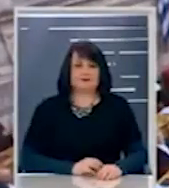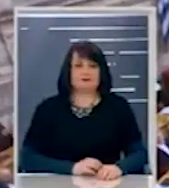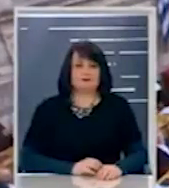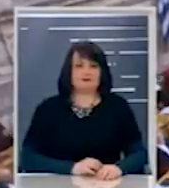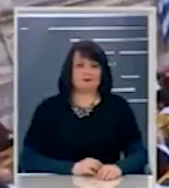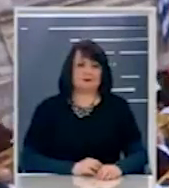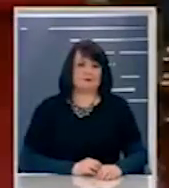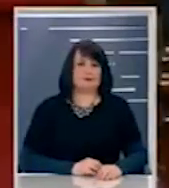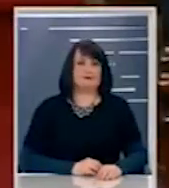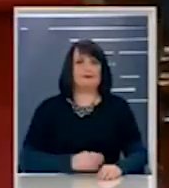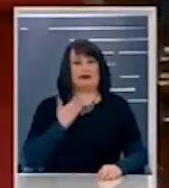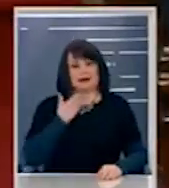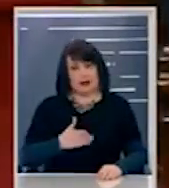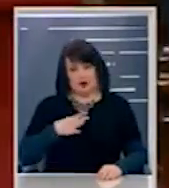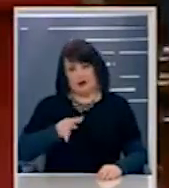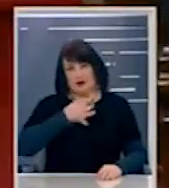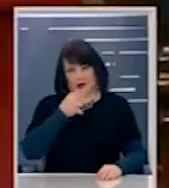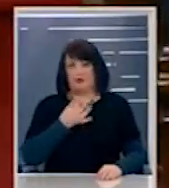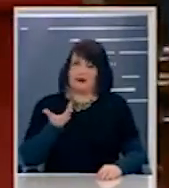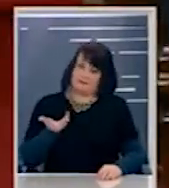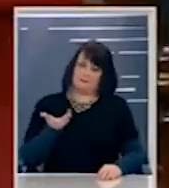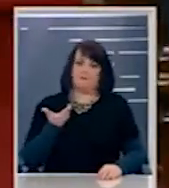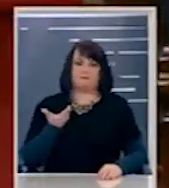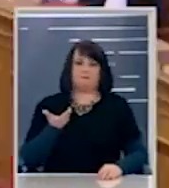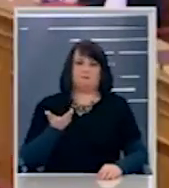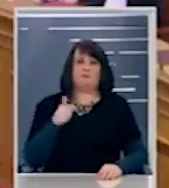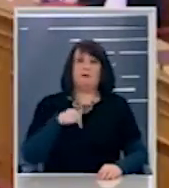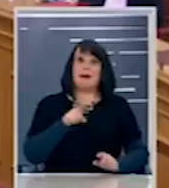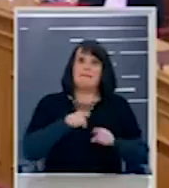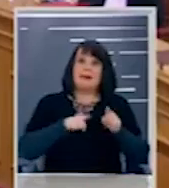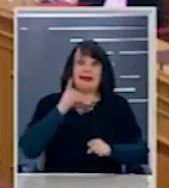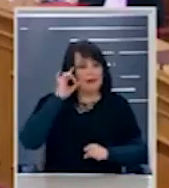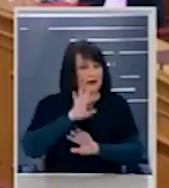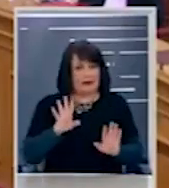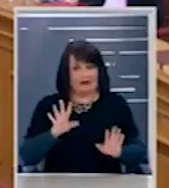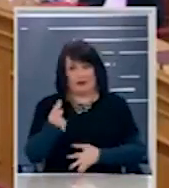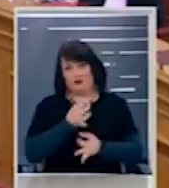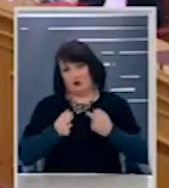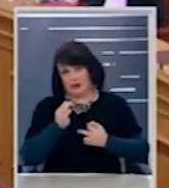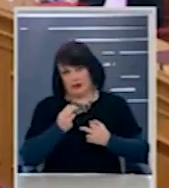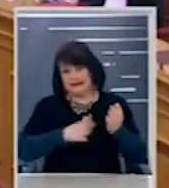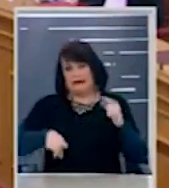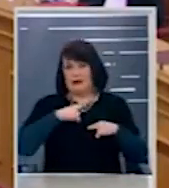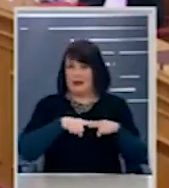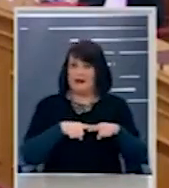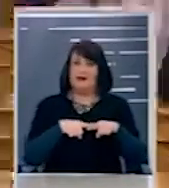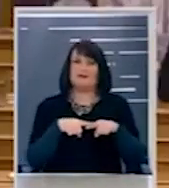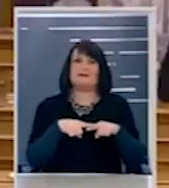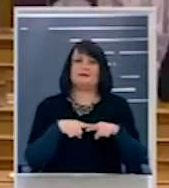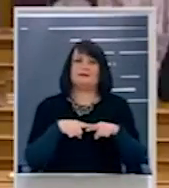Θέλω όμως να κλείσω λέγοντας το εξής. Αυτό το οποίο ορισμένοι δεν καταλαβαίνουν στη χώρα είναι